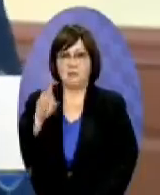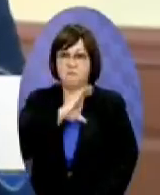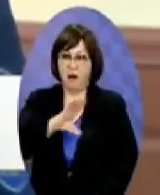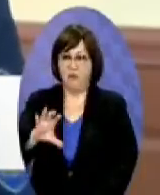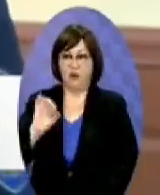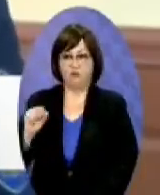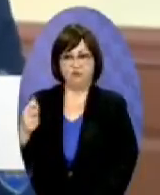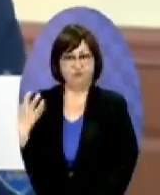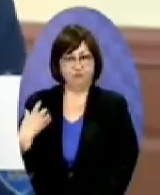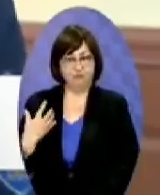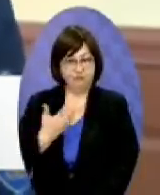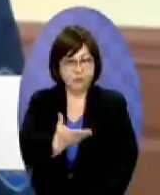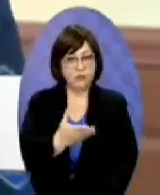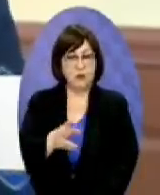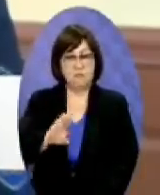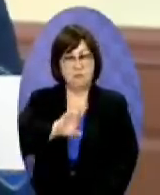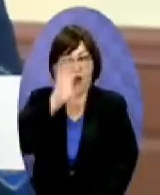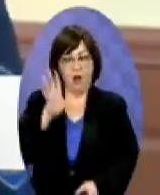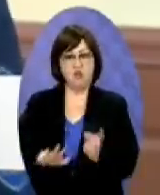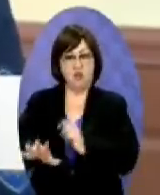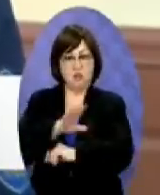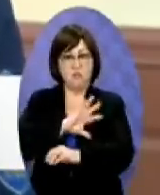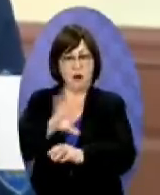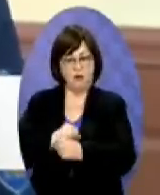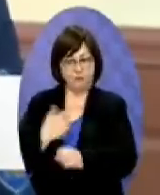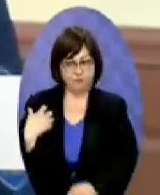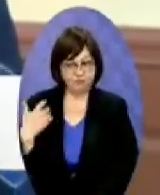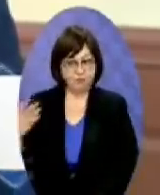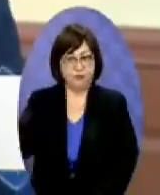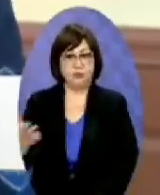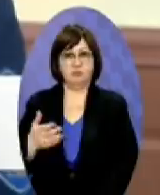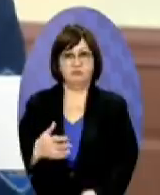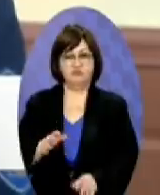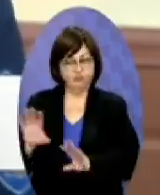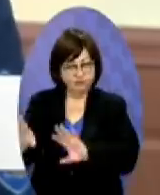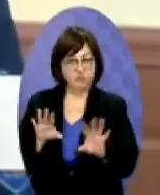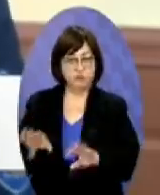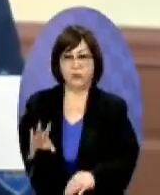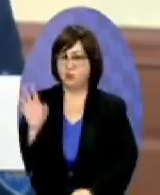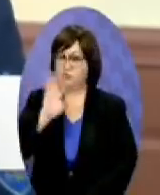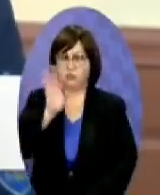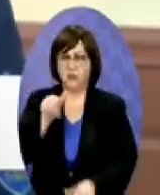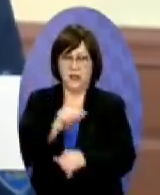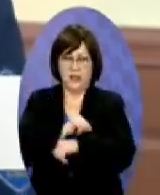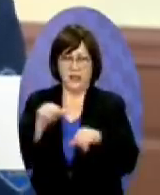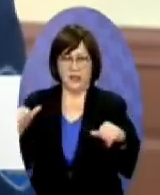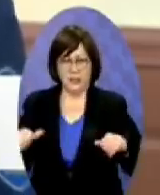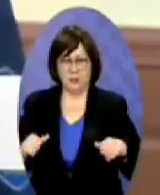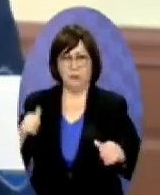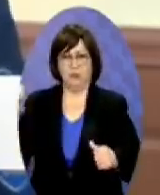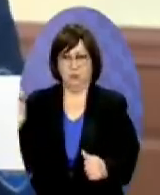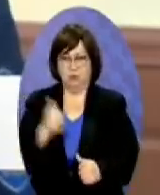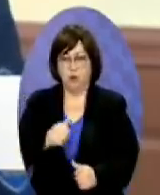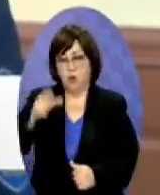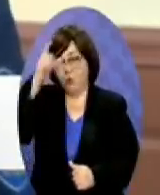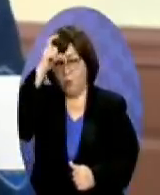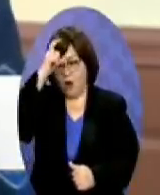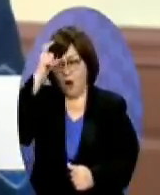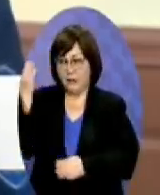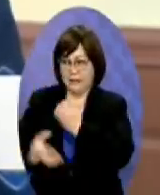цагдаагийн байгууллага, байгаль орчны байгууллагын одоо хийх ажил биш. Энэ бол бүх нийтийн оролцоотой, иргэн бүрийн одоо